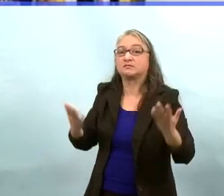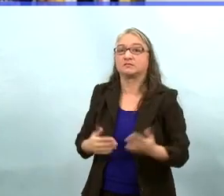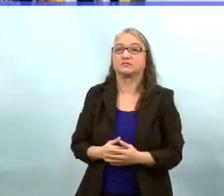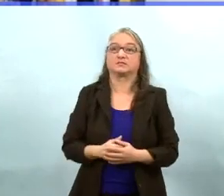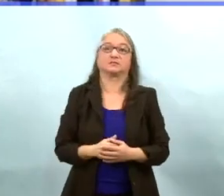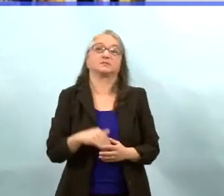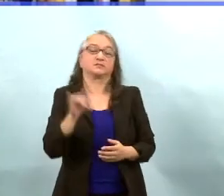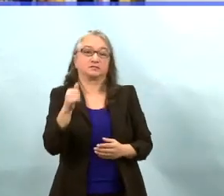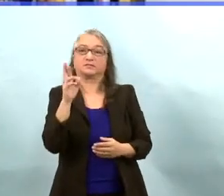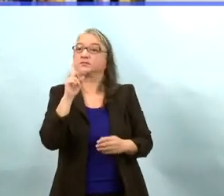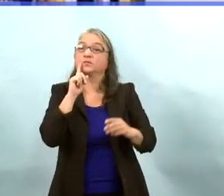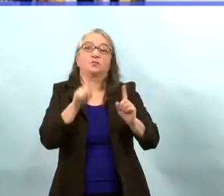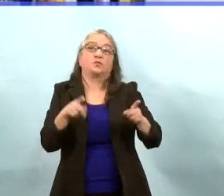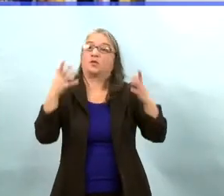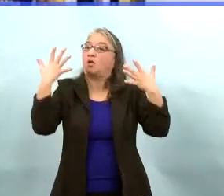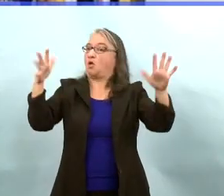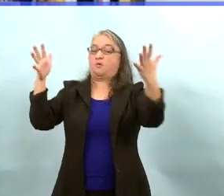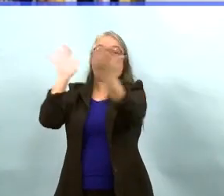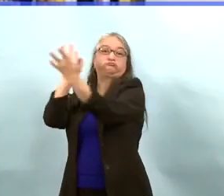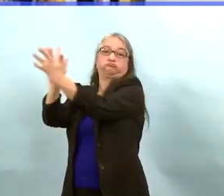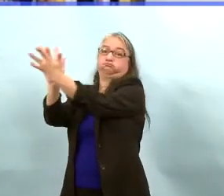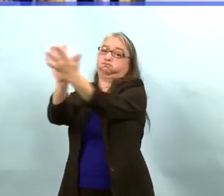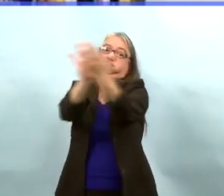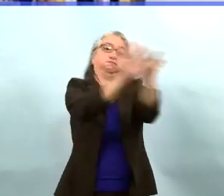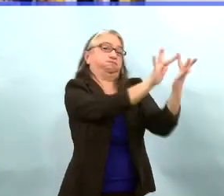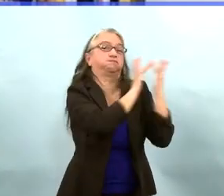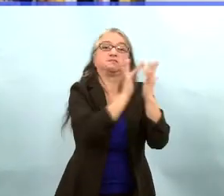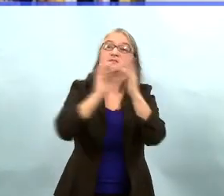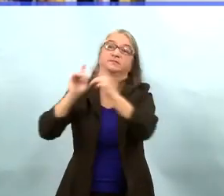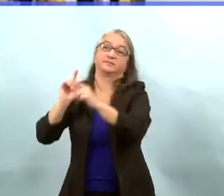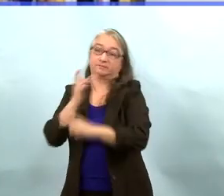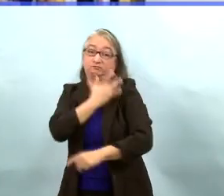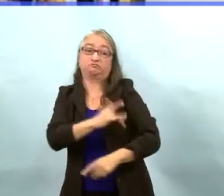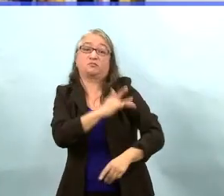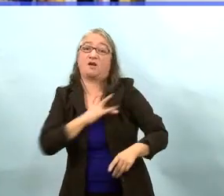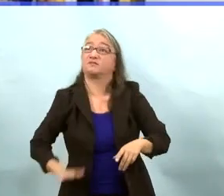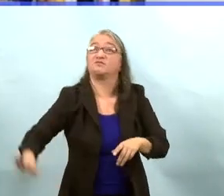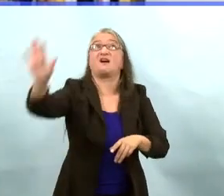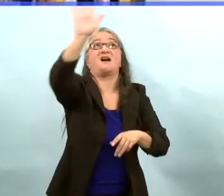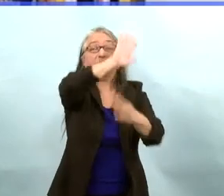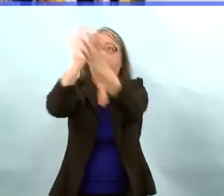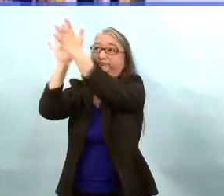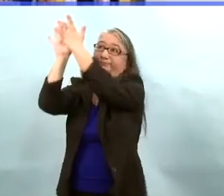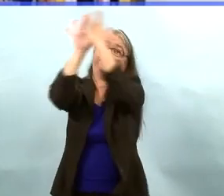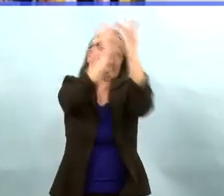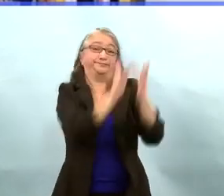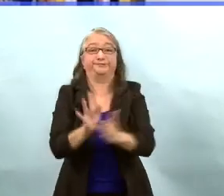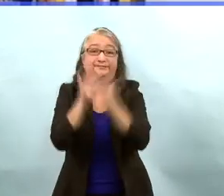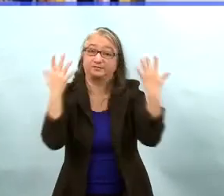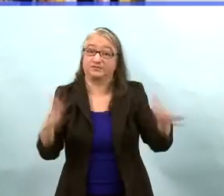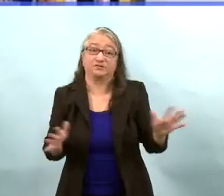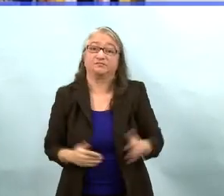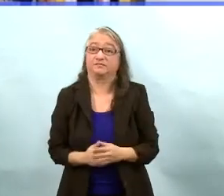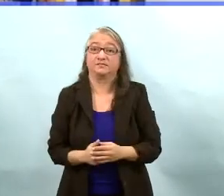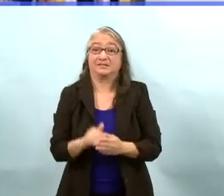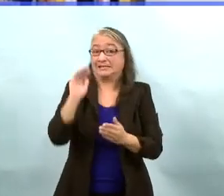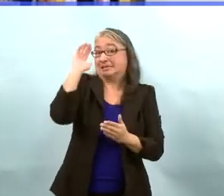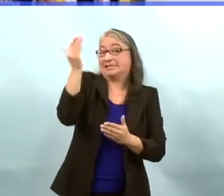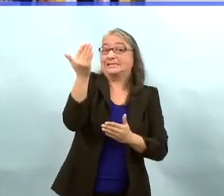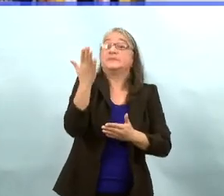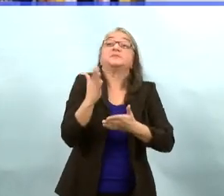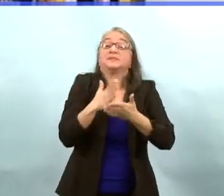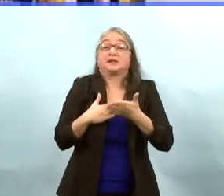santé sont en train d'établir des connexions dès maintenant avec les différentes divisions scolaires de la province et on sait qu'ils vont commencer avec certaines